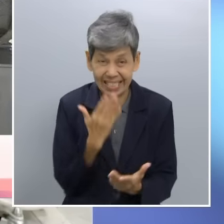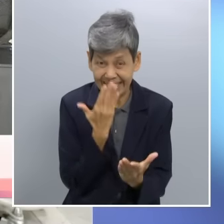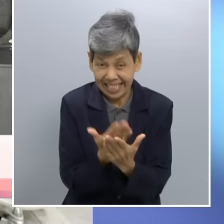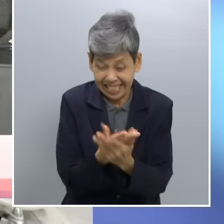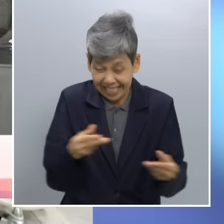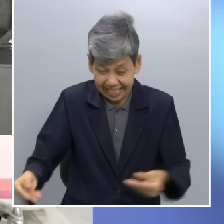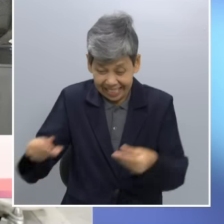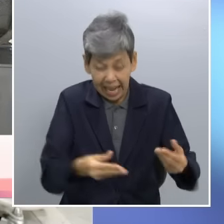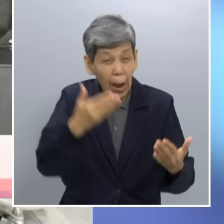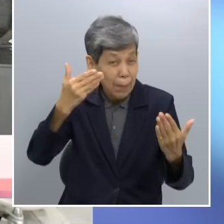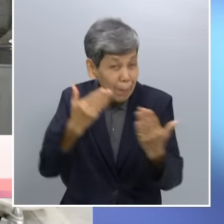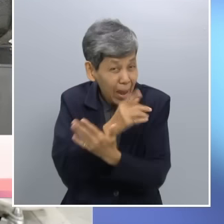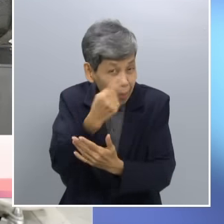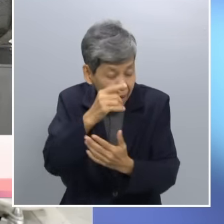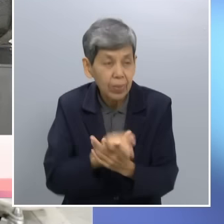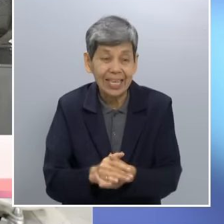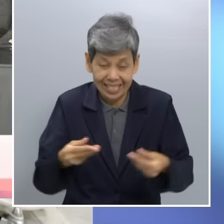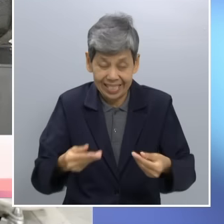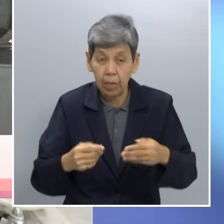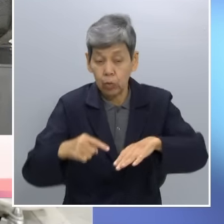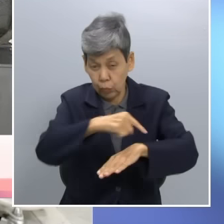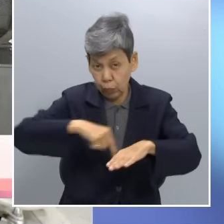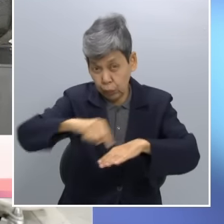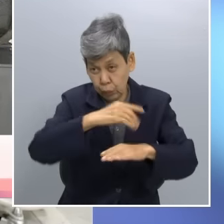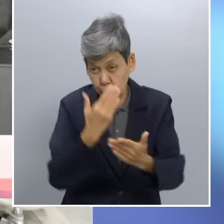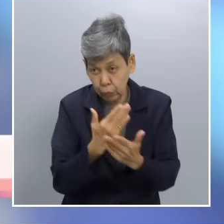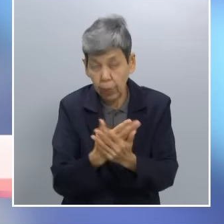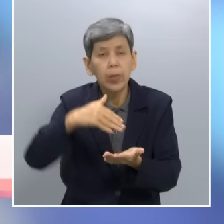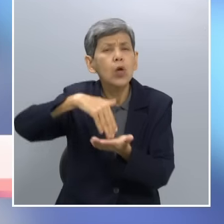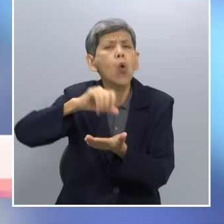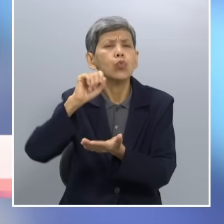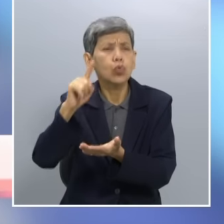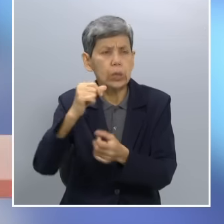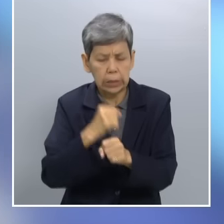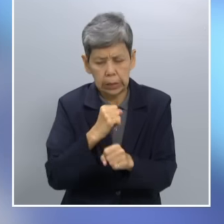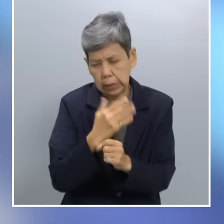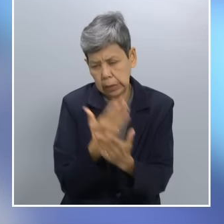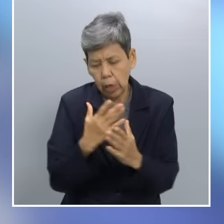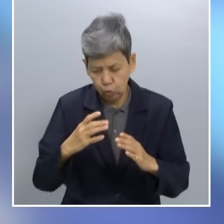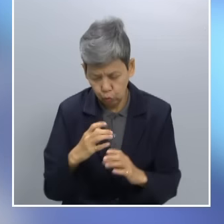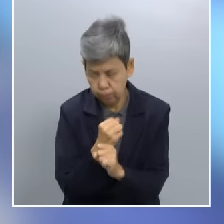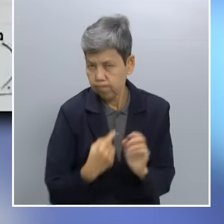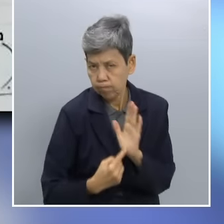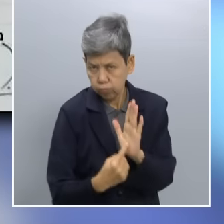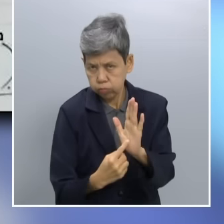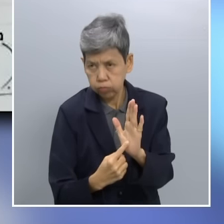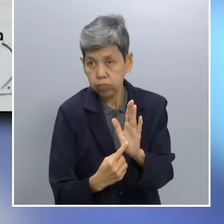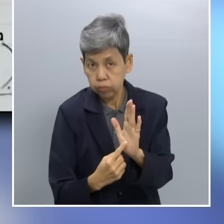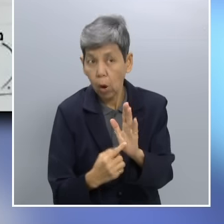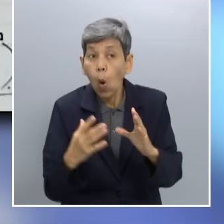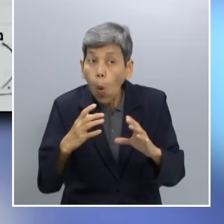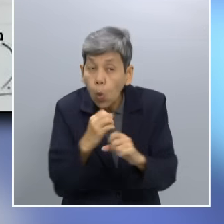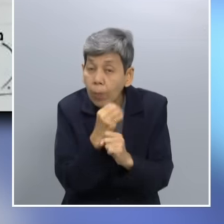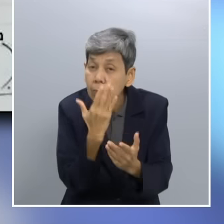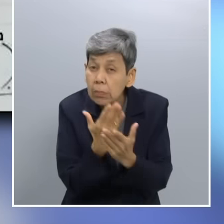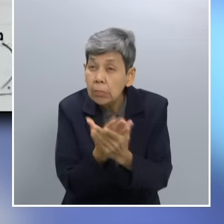แบตเตอรี่ของรถยนต์ไฟฟ้าคันนี้ครับคุณผู้ชมครับคือทางศูนย์เองเนี่ยทำราคาสรุปมาเนี่ยนะฮะคือรวมๆแล้วทั้ง